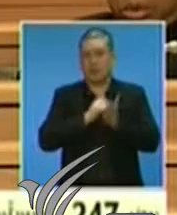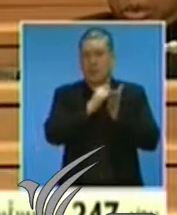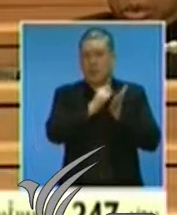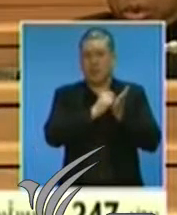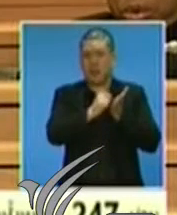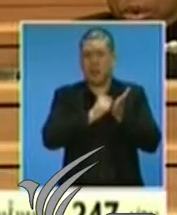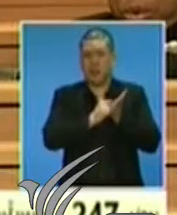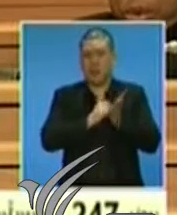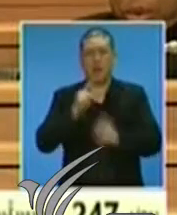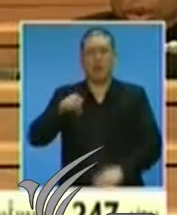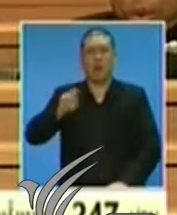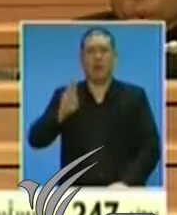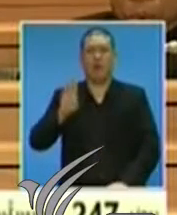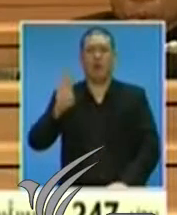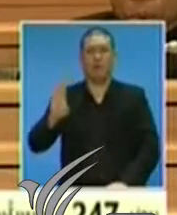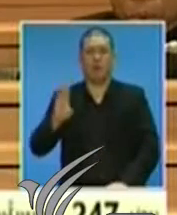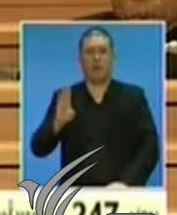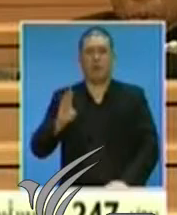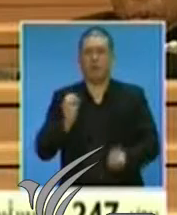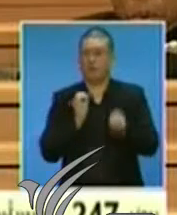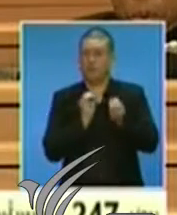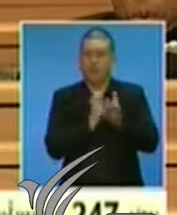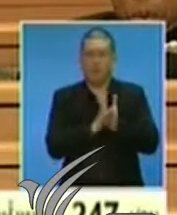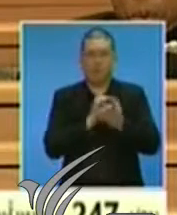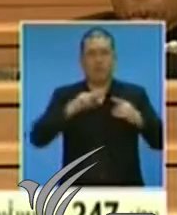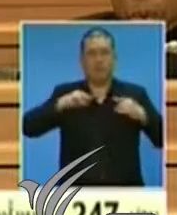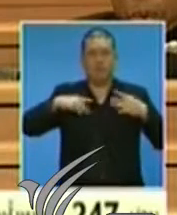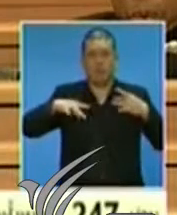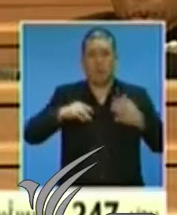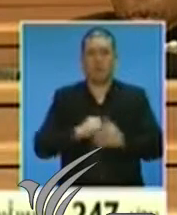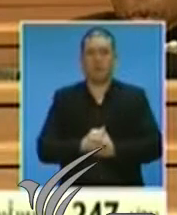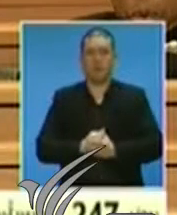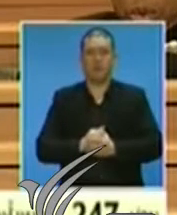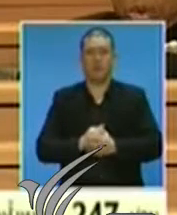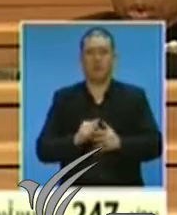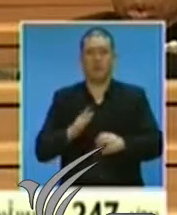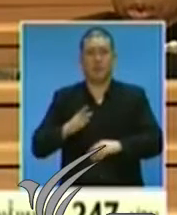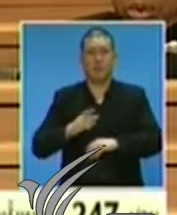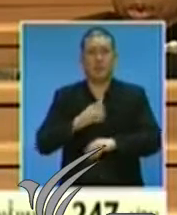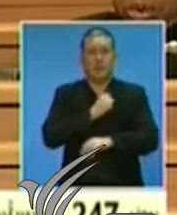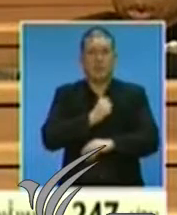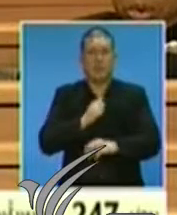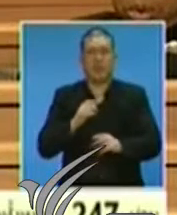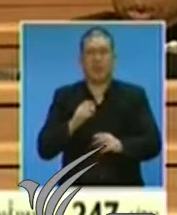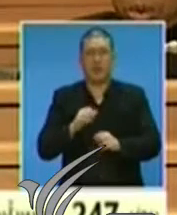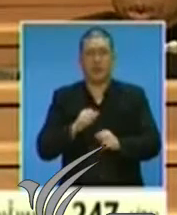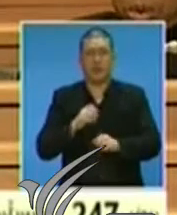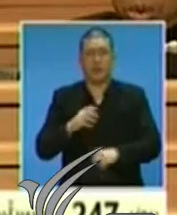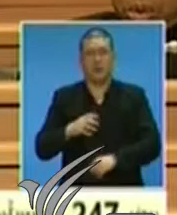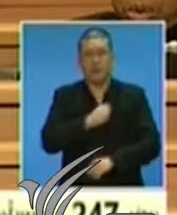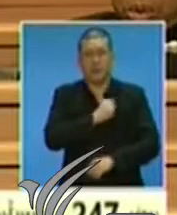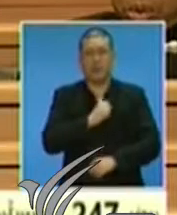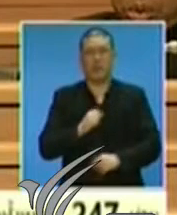ไปเขียนกฎหมายเพื่อขัดกับรัฐธรรมนูญว่าเป็นการริดรอนอำนาจของพระมหากษัตริย์ความในมาตรา